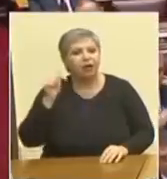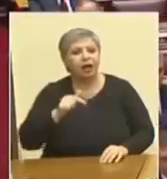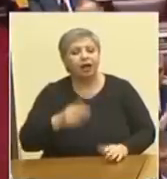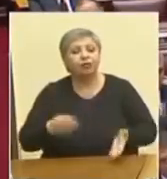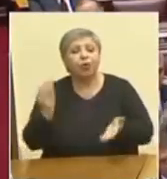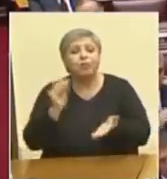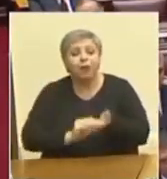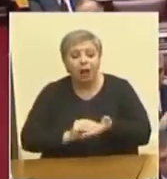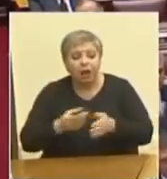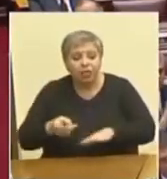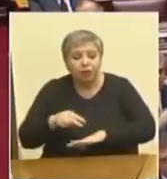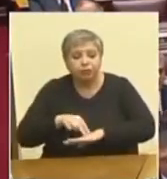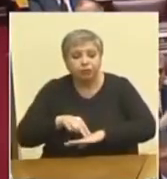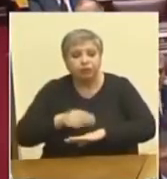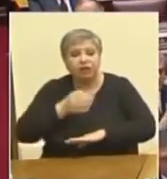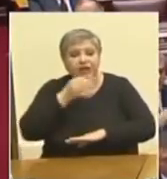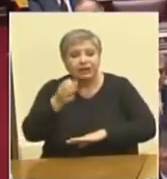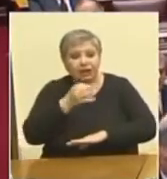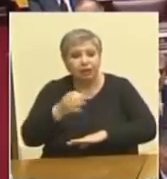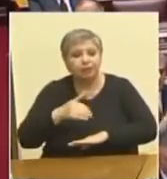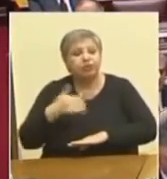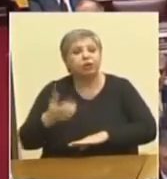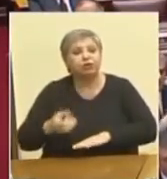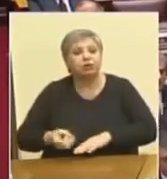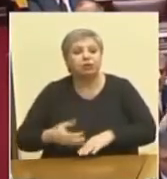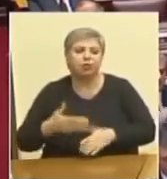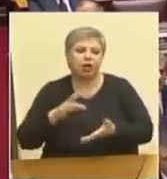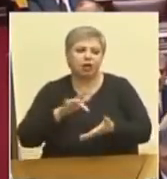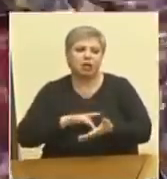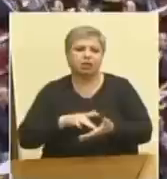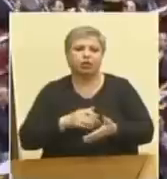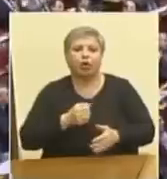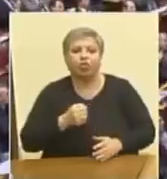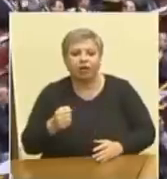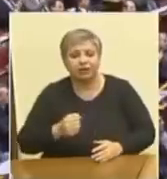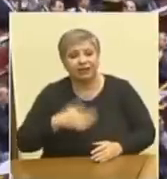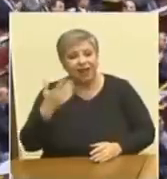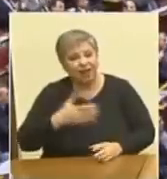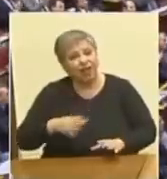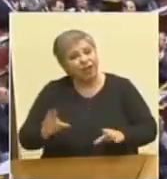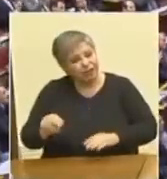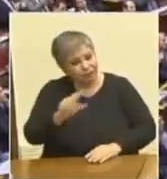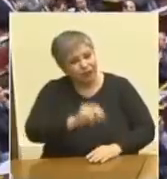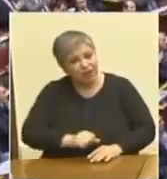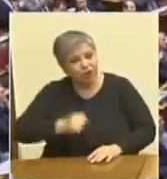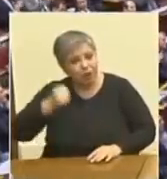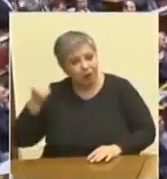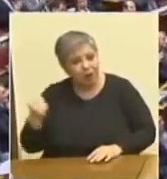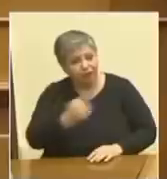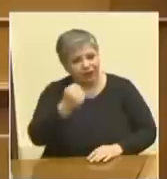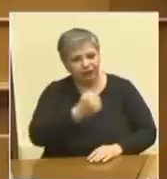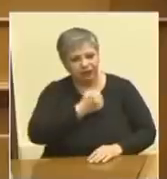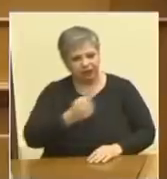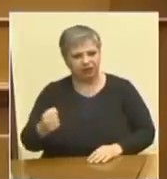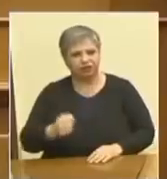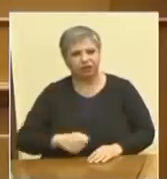σε αυτή την αίθουσα να ταυτίσετε τη μεγάλη κεντροδεξιά παράταξη με την ακροδεξιά. Και με ποια ακροδεξιά? Με αυτή με